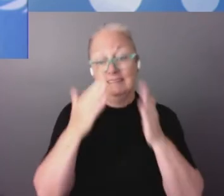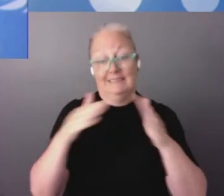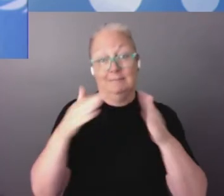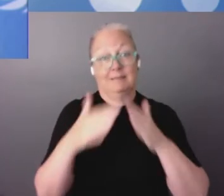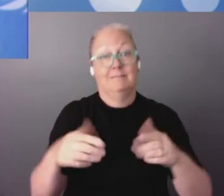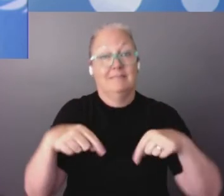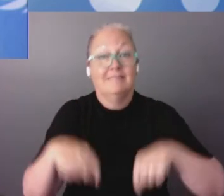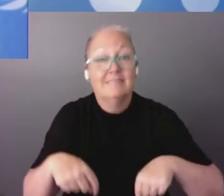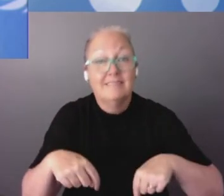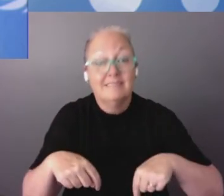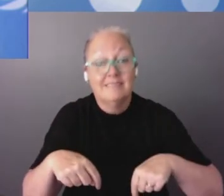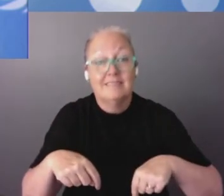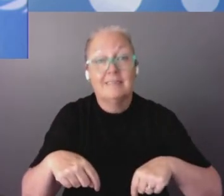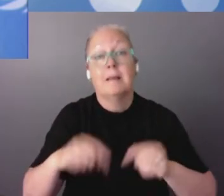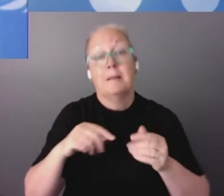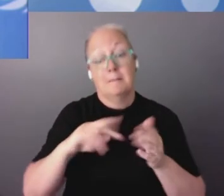qui